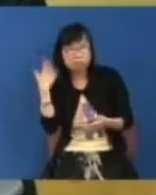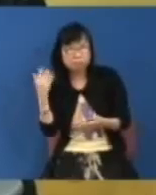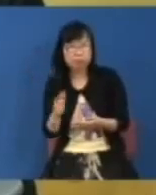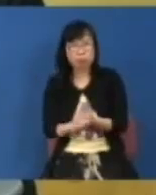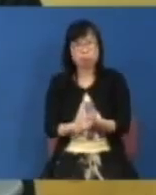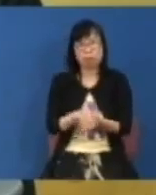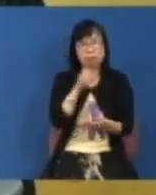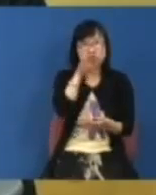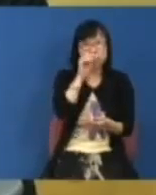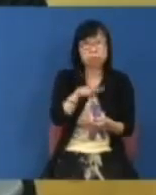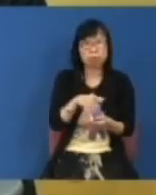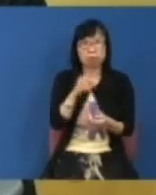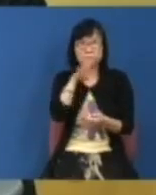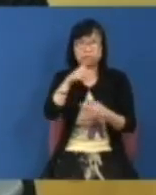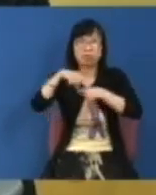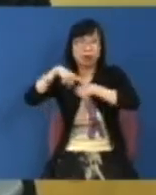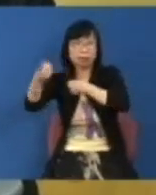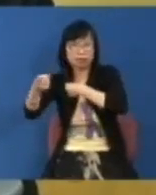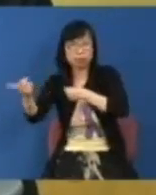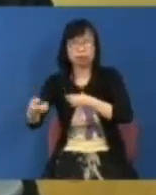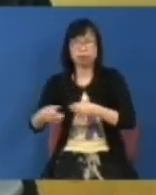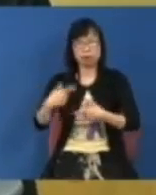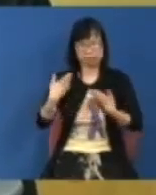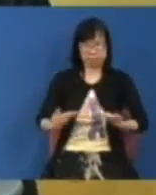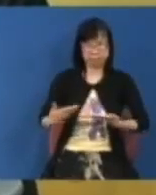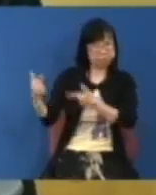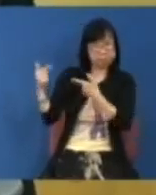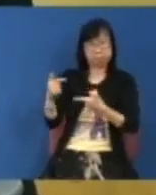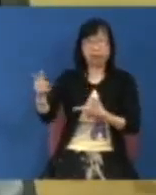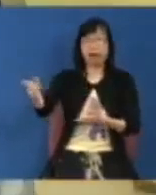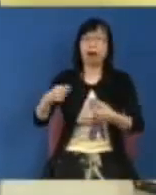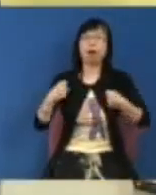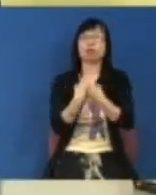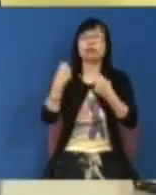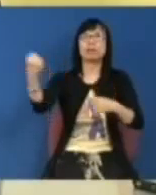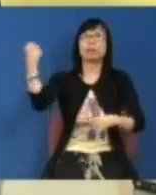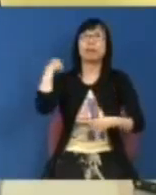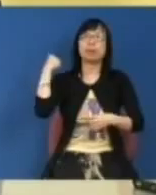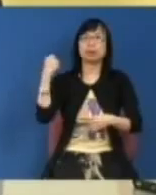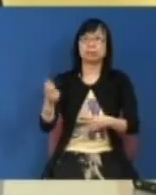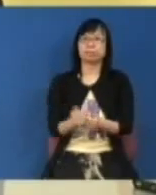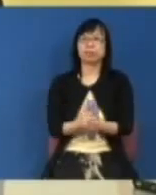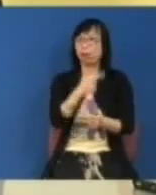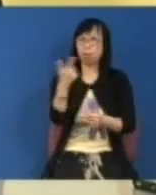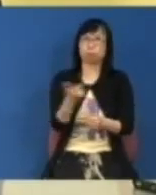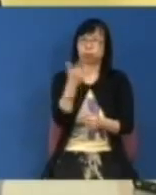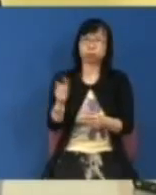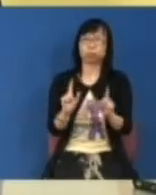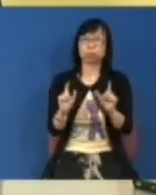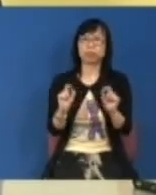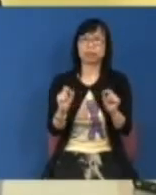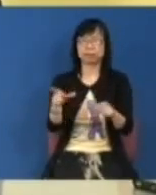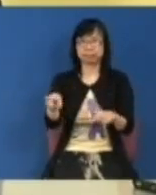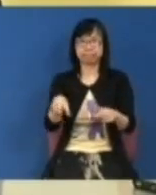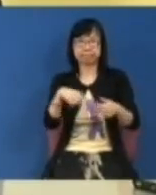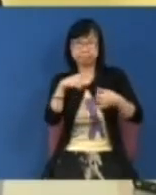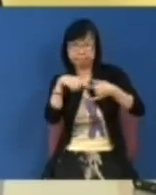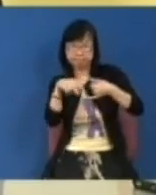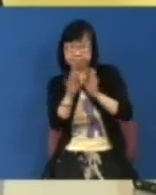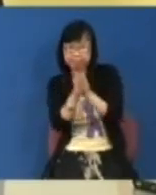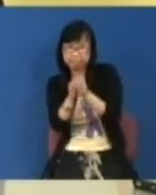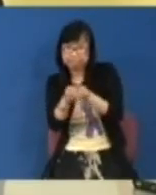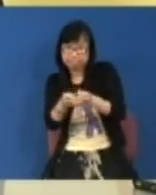講第二度。咁所以我諗今天都幾值得嘅，就講關於 首先暴力就當然很多種嘅解法啦。查字典又通常就